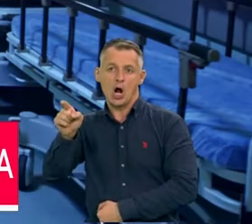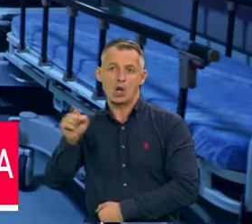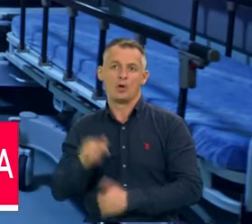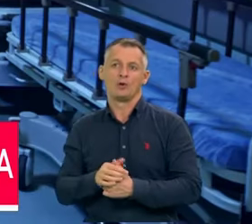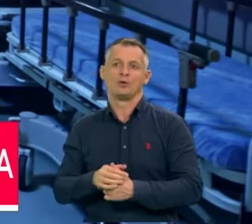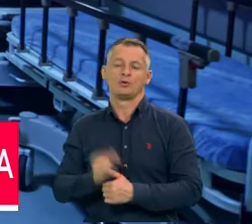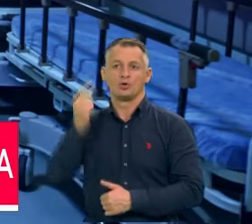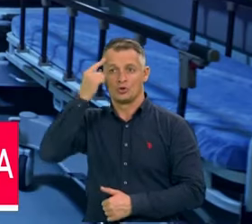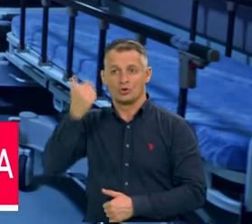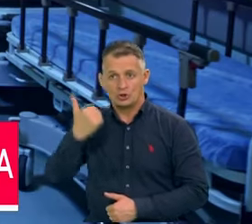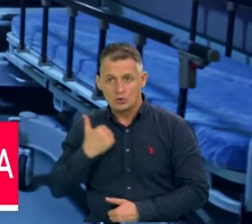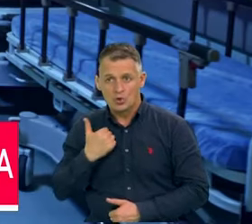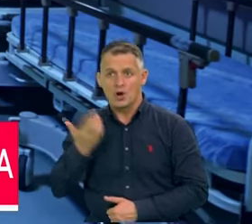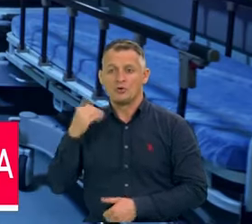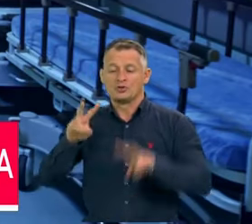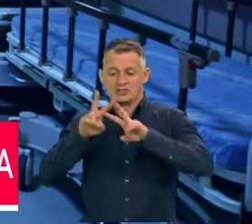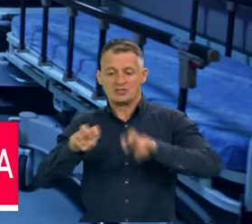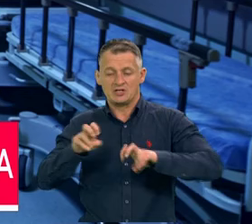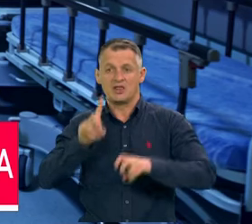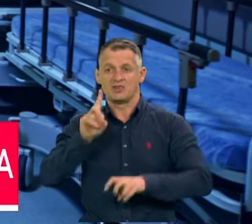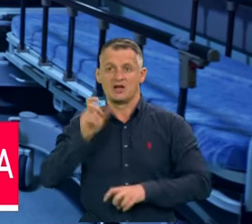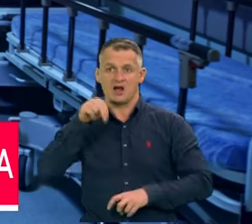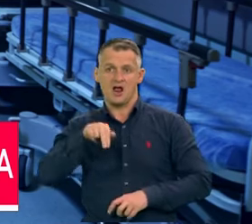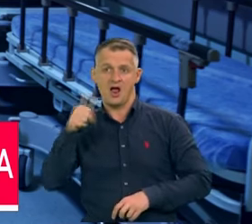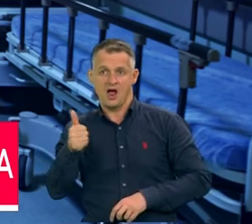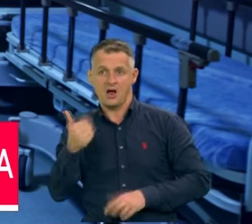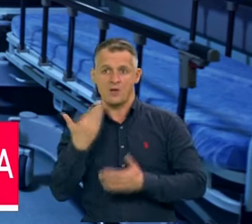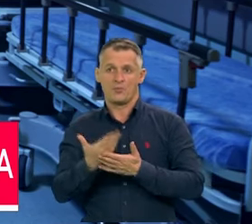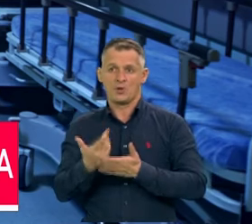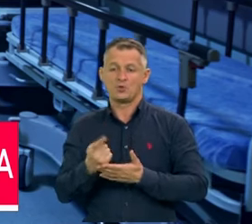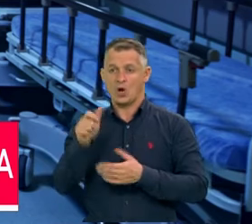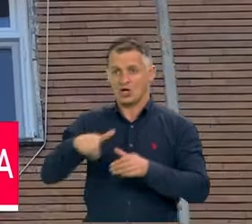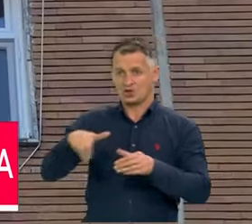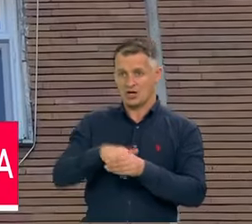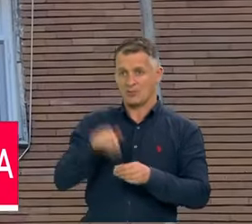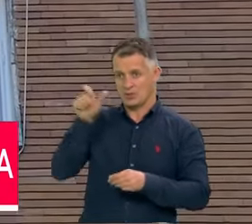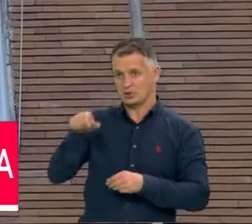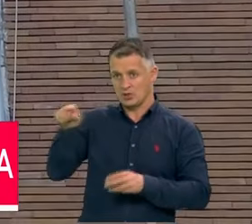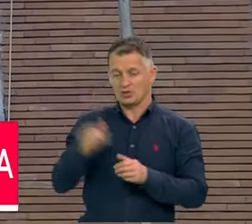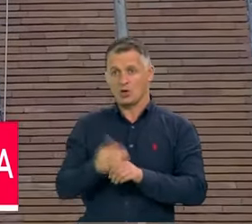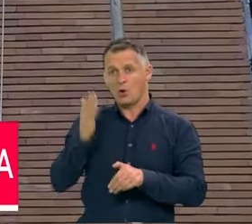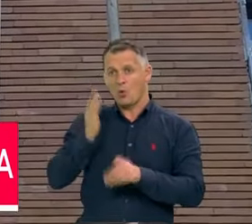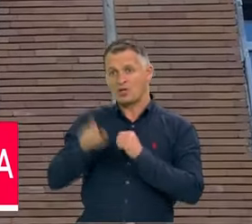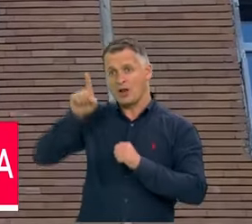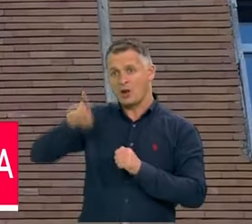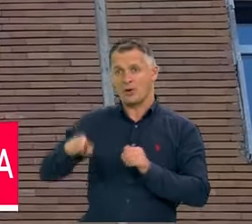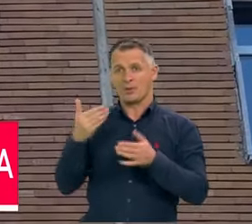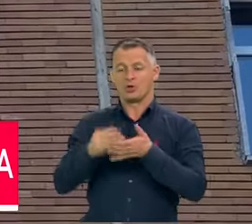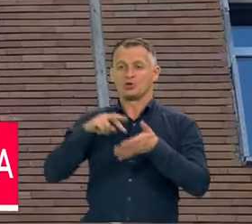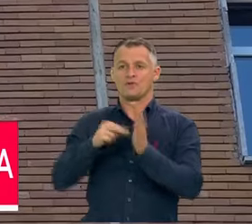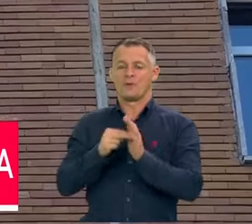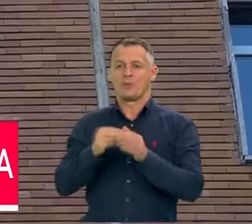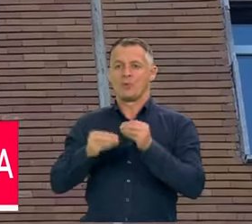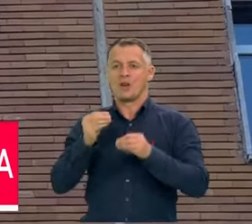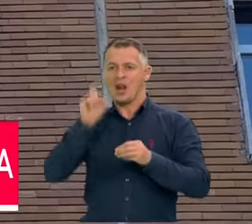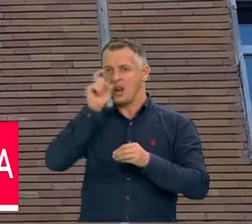fost niște descinderi DNA pe acolo în legătură cu acești angajați în ultimele luni ca să rezolve problema deficitului